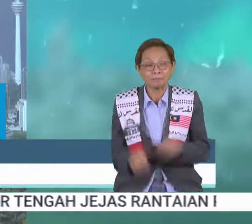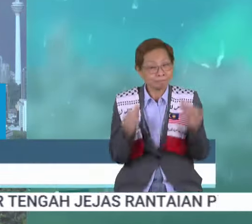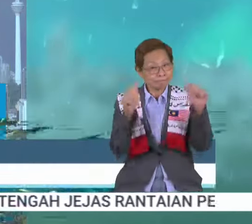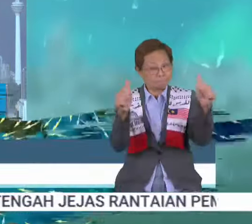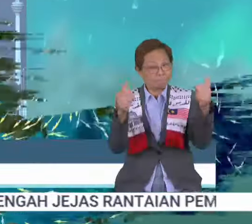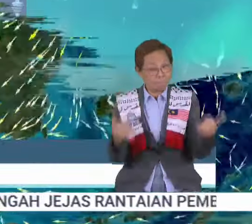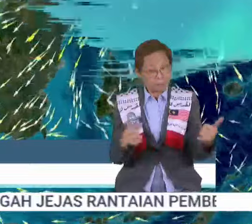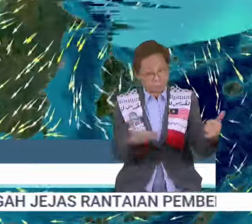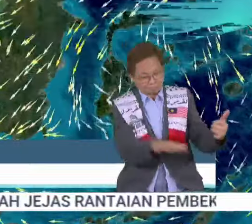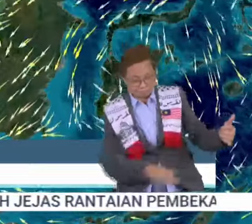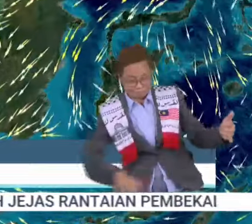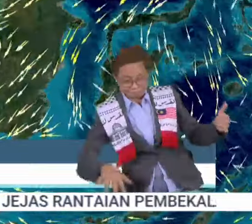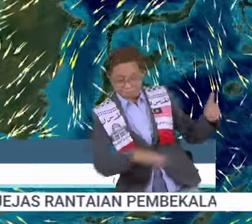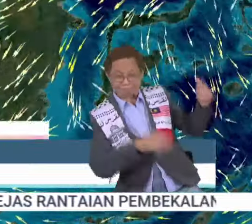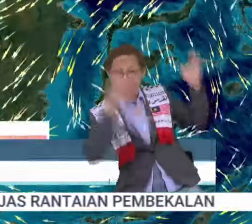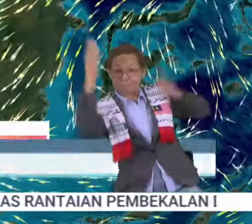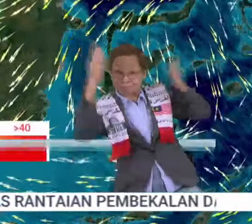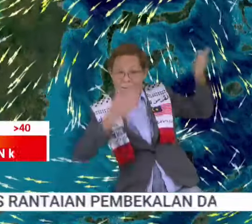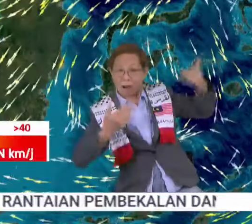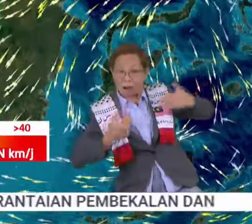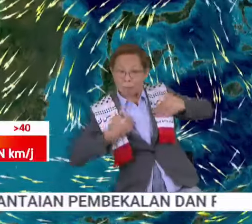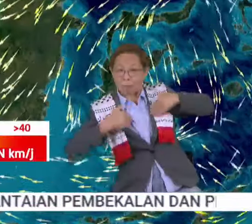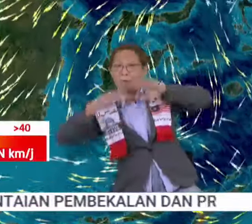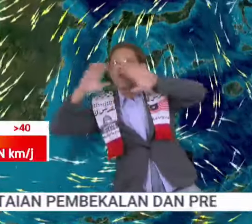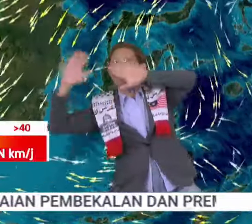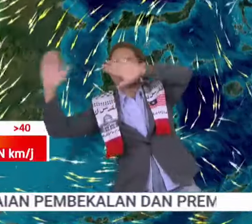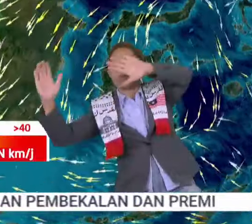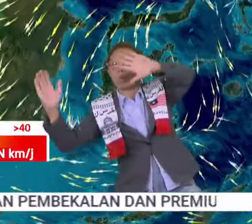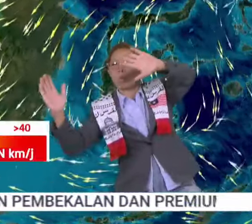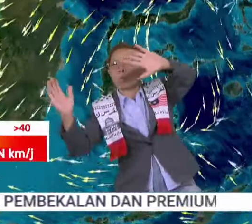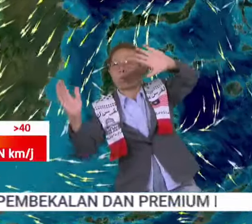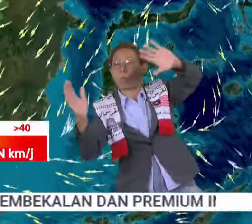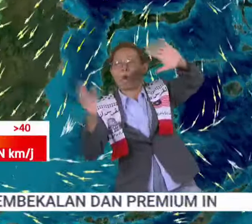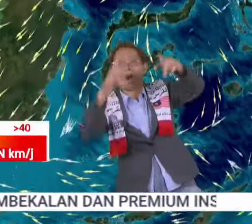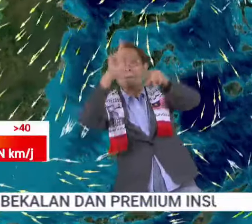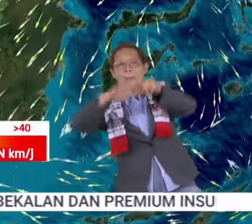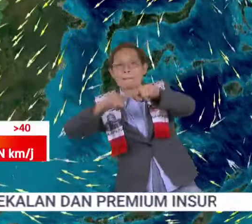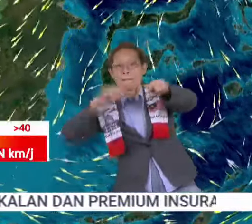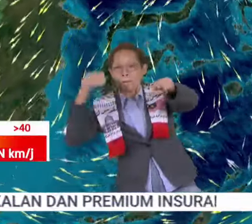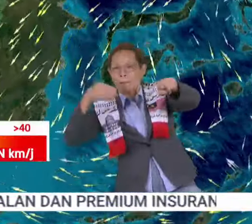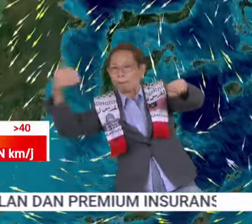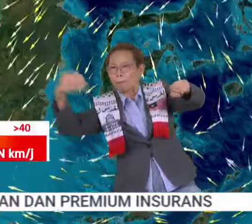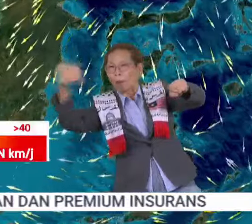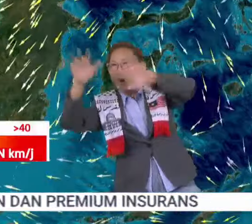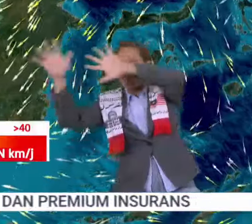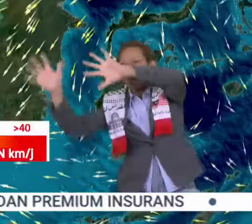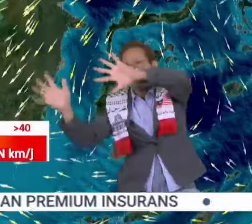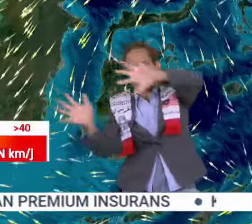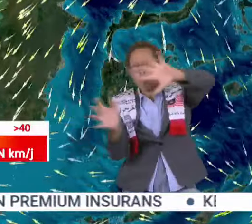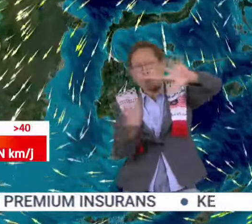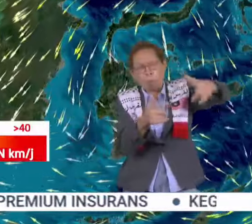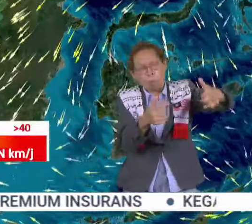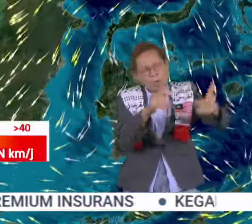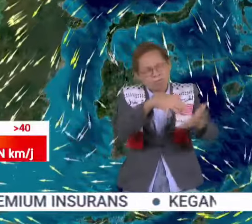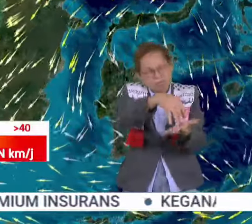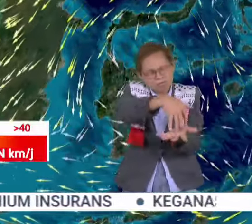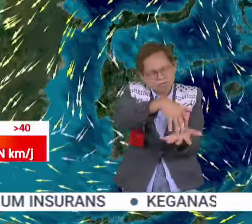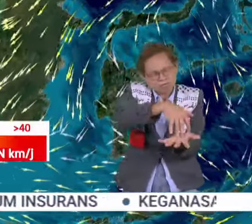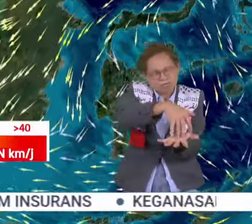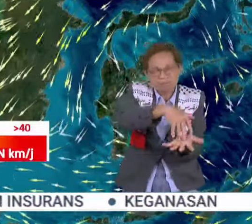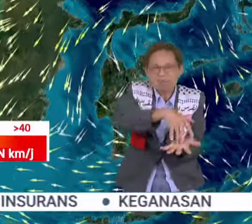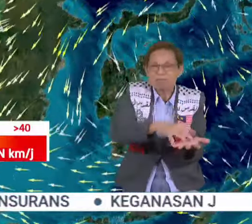ini, rantau negara masih lagi menerima pengaruh angin daripada pelbagai halan dengan kelajuan yang agak lemah